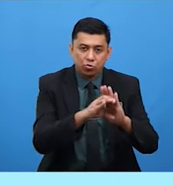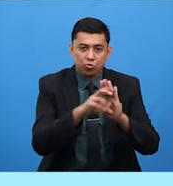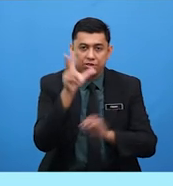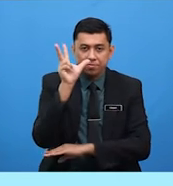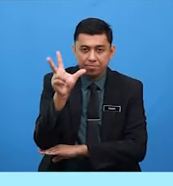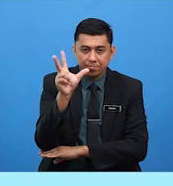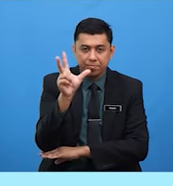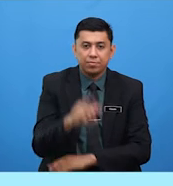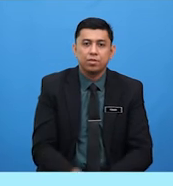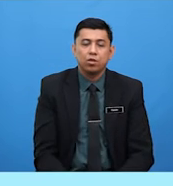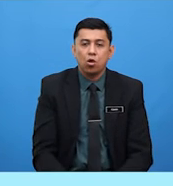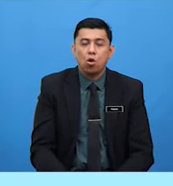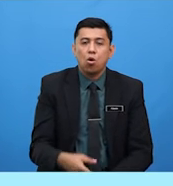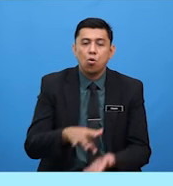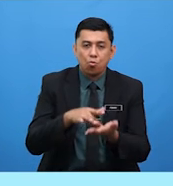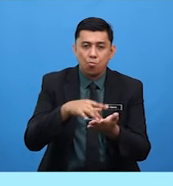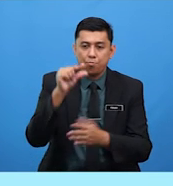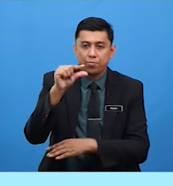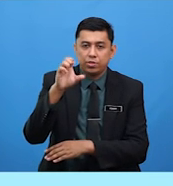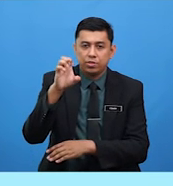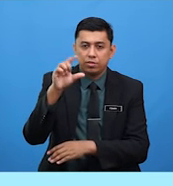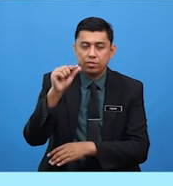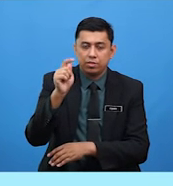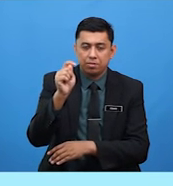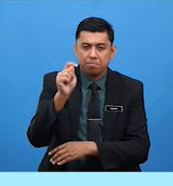Contoh ketiga, ubat gegak mengecil.